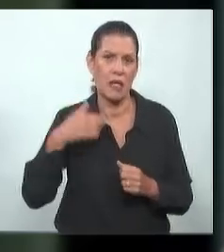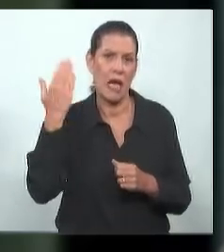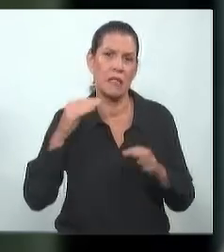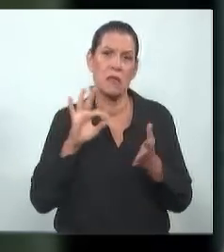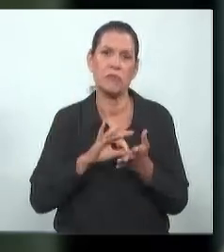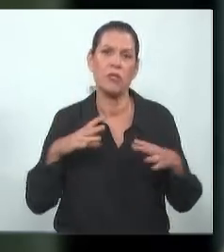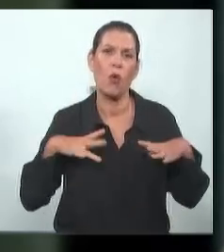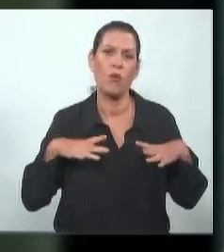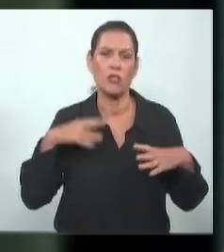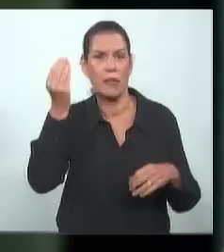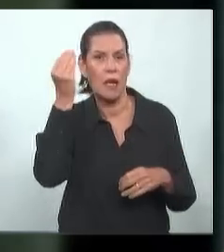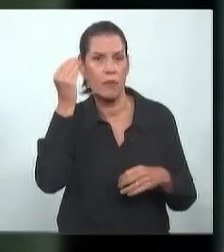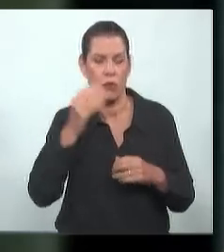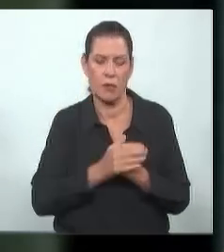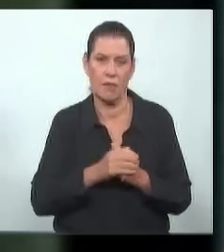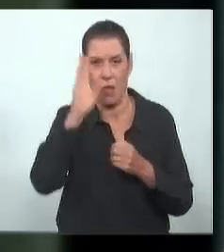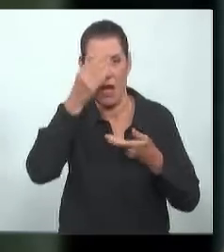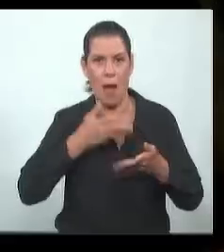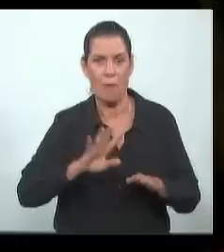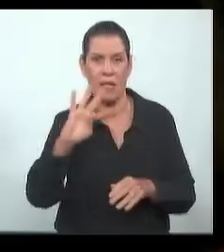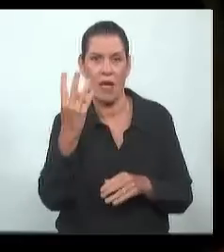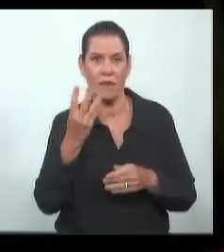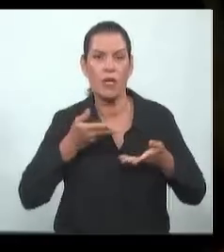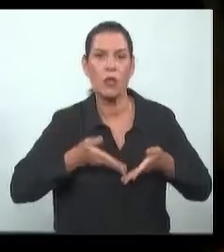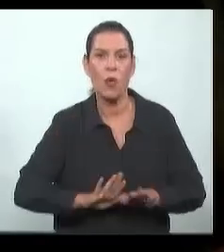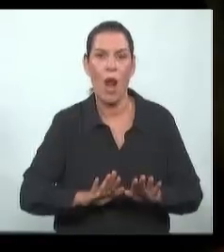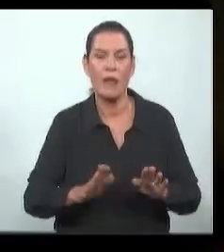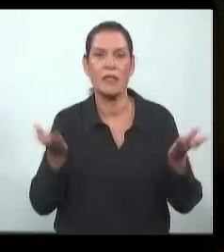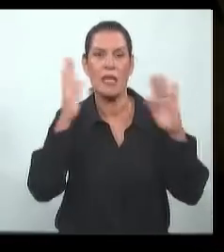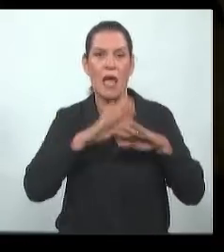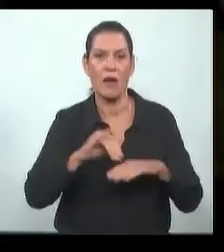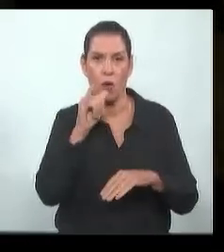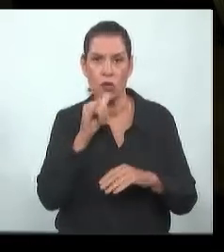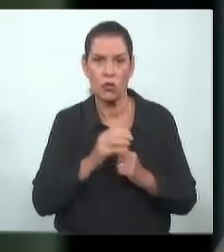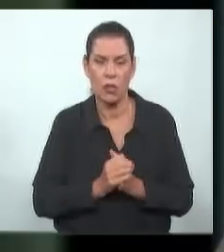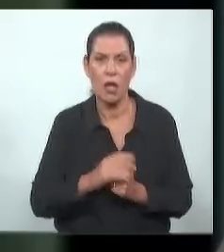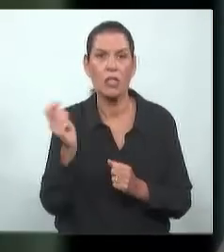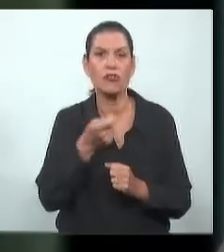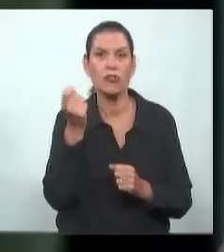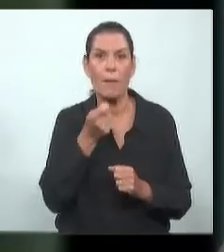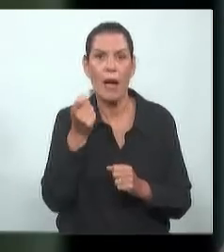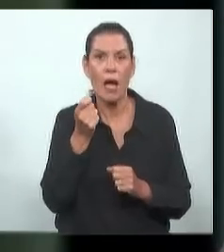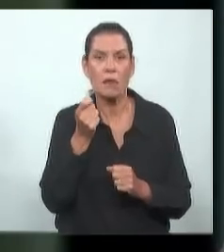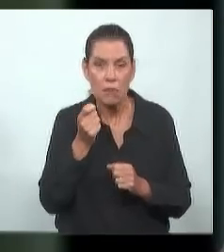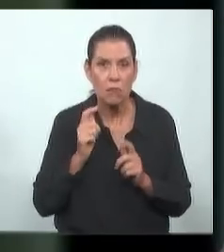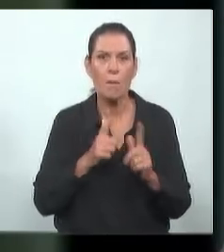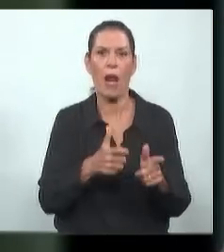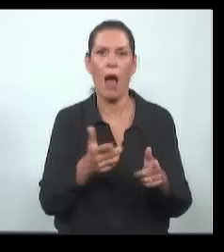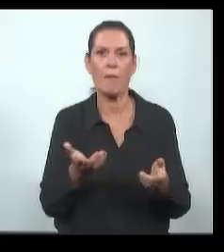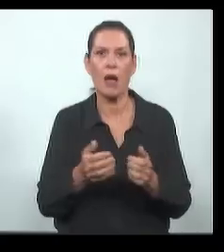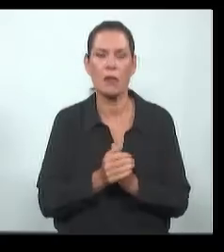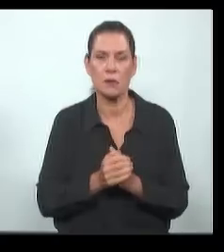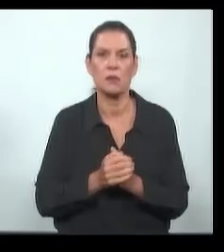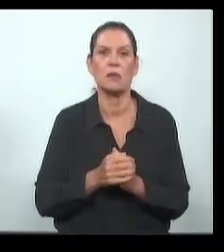הבן שלי הרביעי נולד בערב ראש שנה. בשבת פרצה המלחמה. מוצרי שבת אני מקבל טלפון מהרב